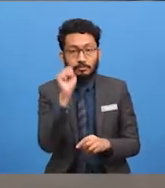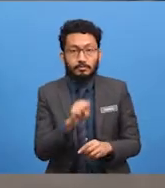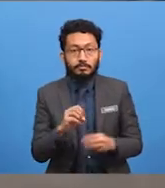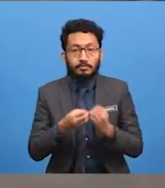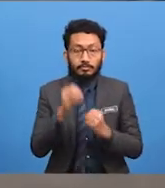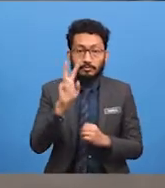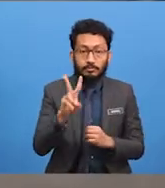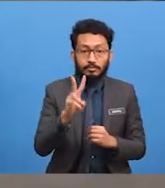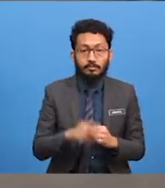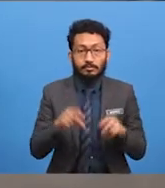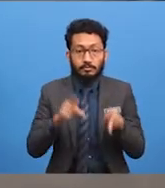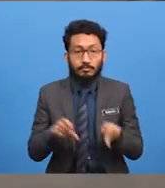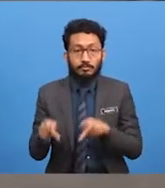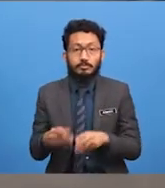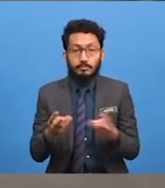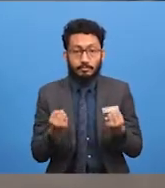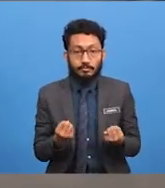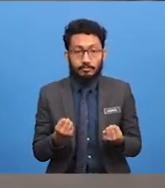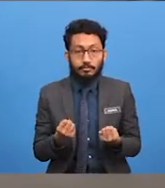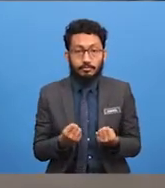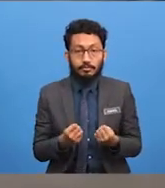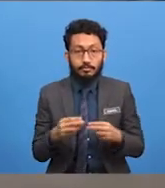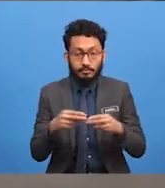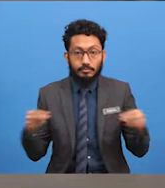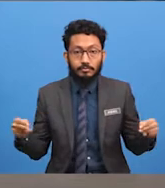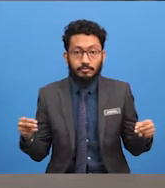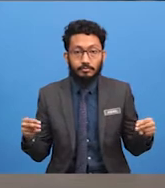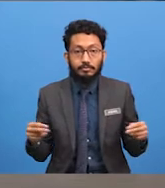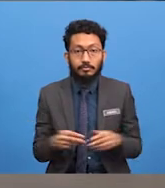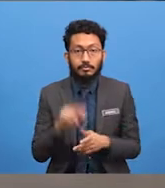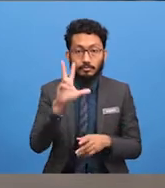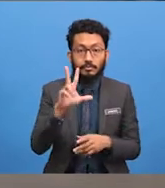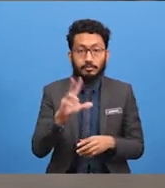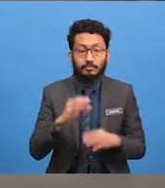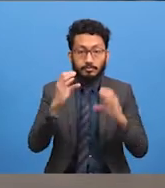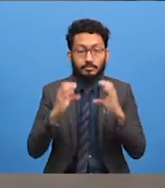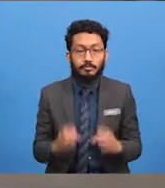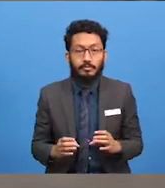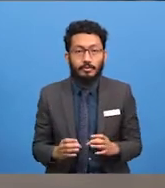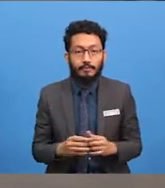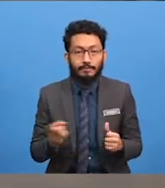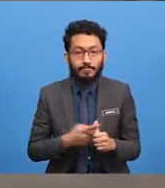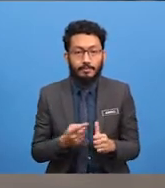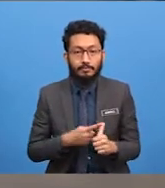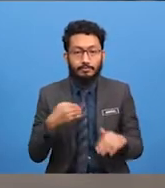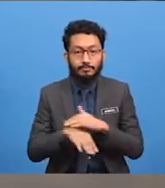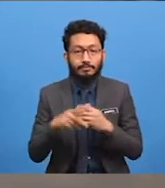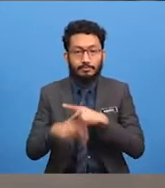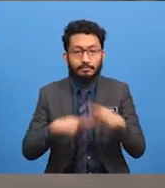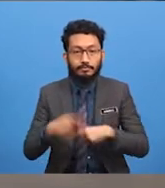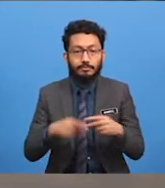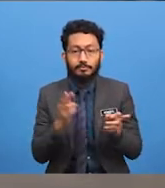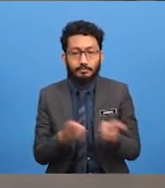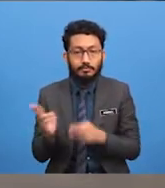kedua, pelajar dikendaki menghuraikan 3 langkah pertama dalam proses